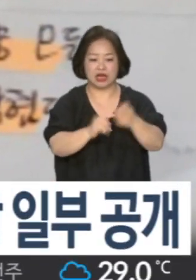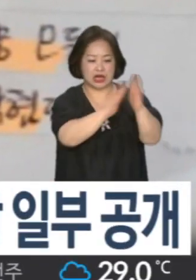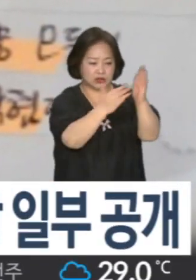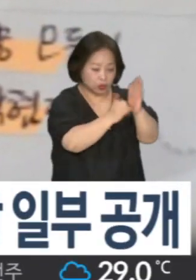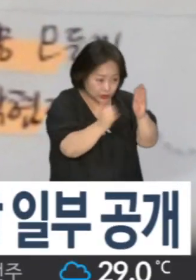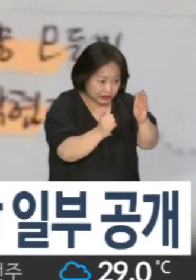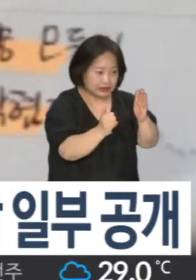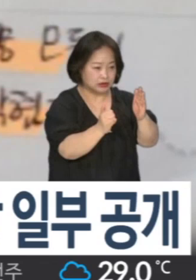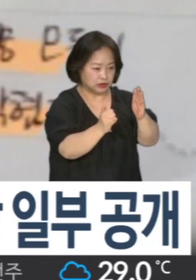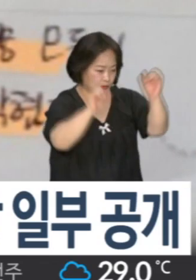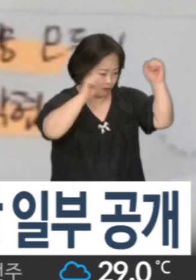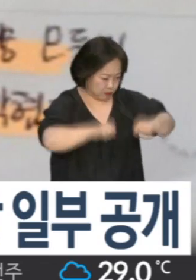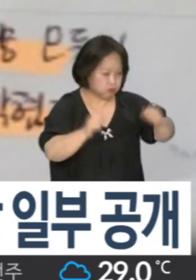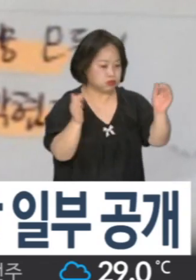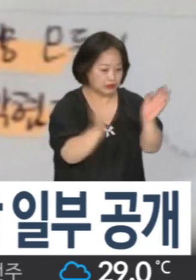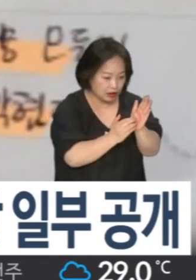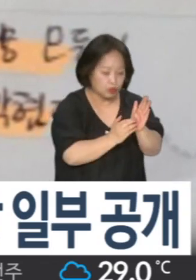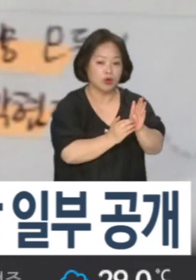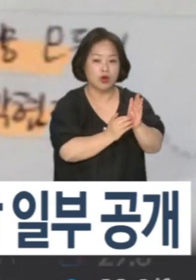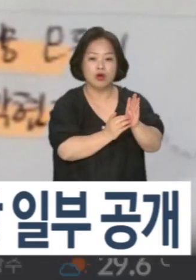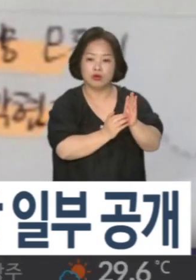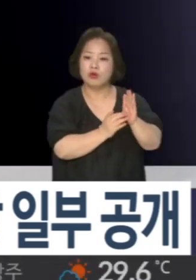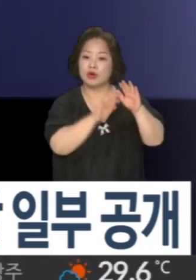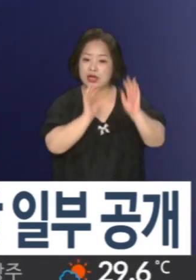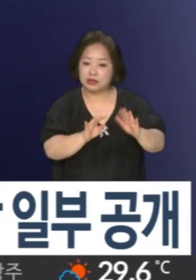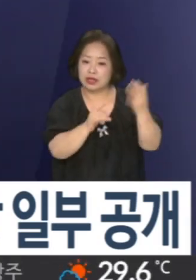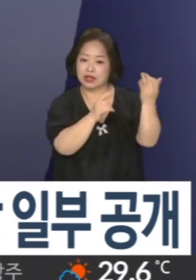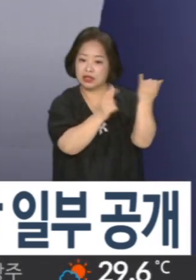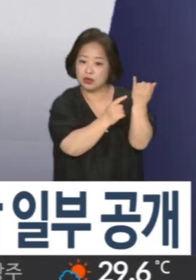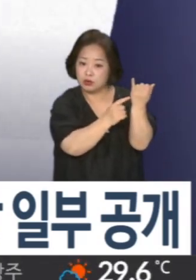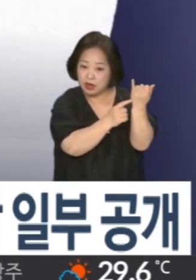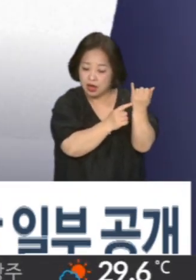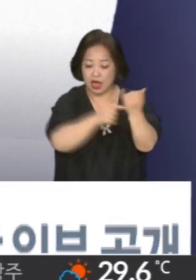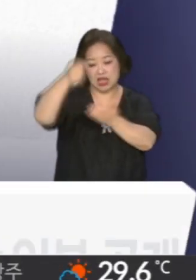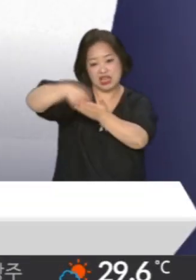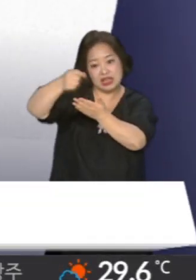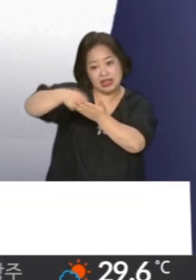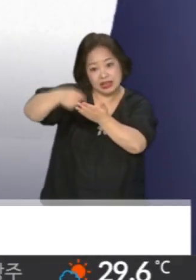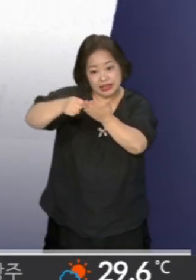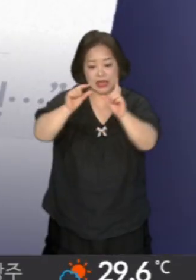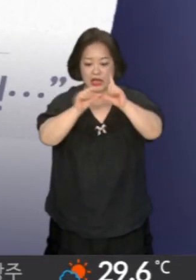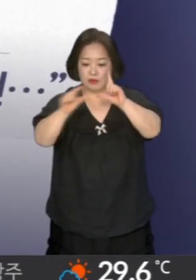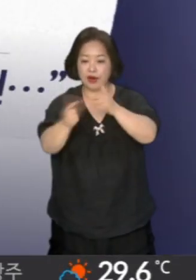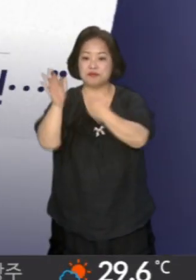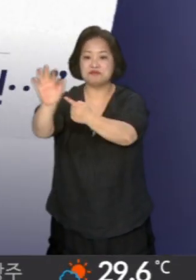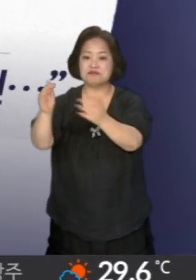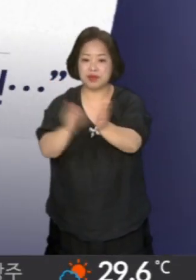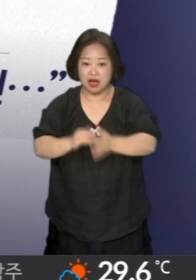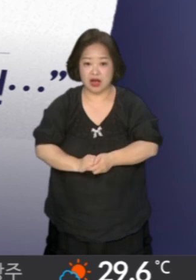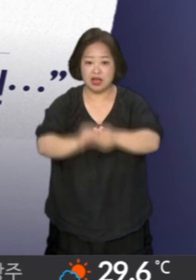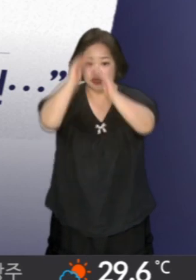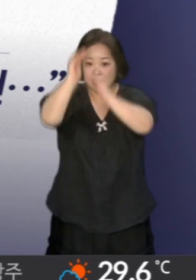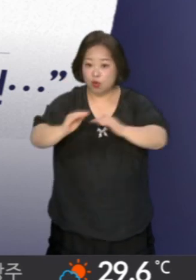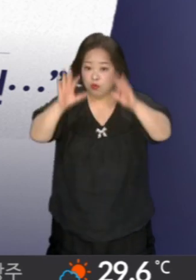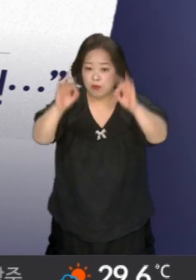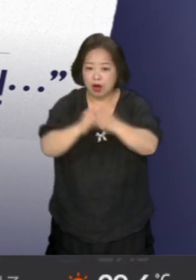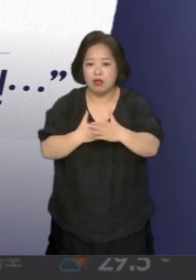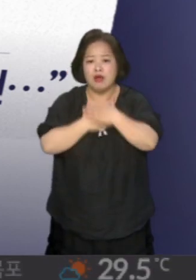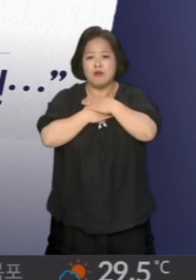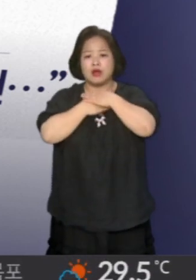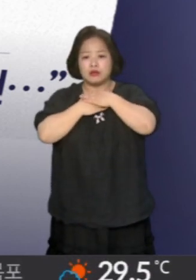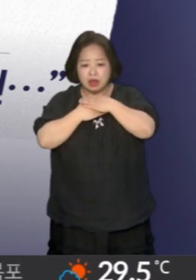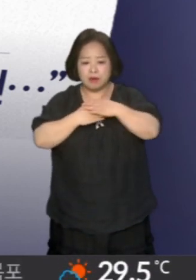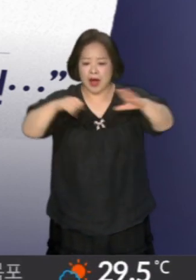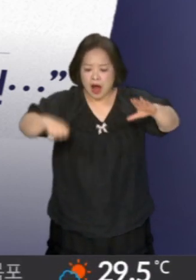일기장 중 일부를 공개했습니다. 2주 전쯤 쓴 것으로 추정되는 일기에는 숨이 막혔다, 밥을 먹는데